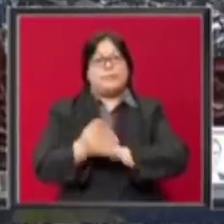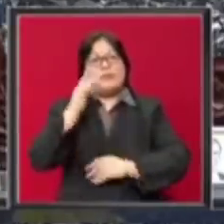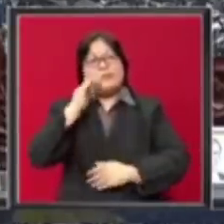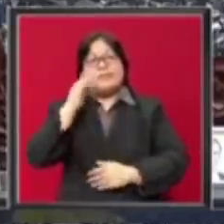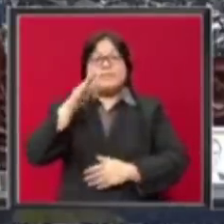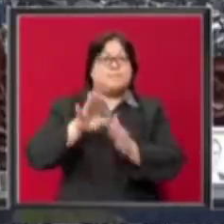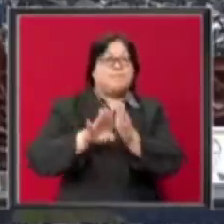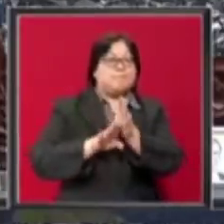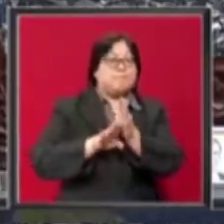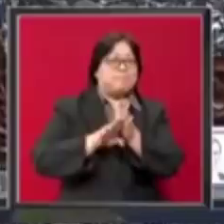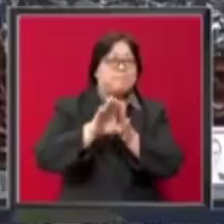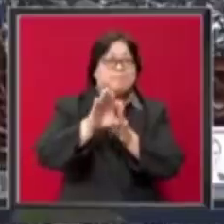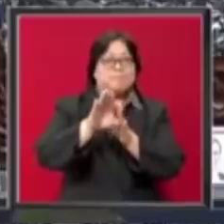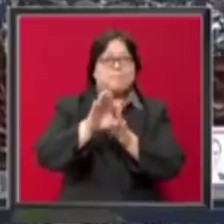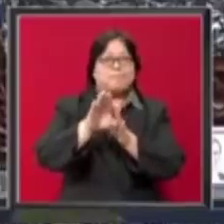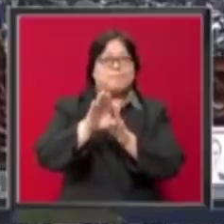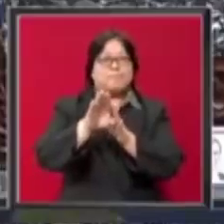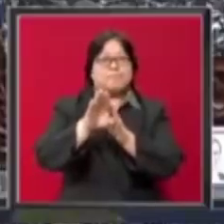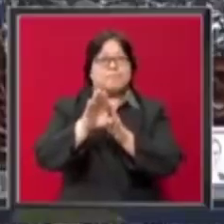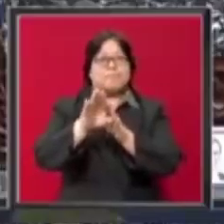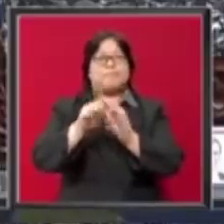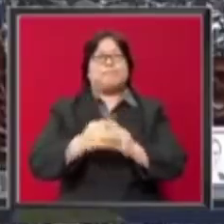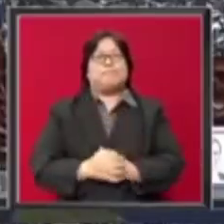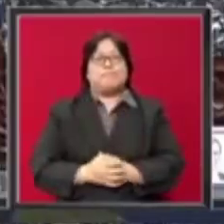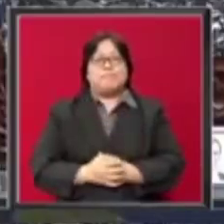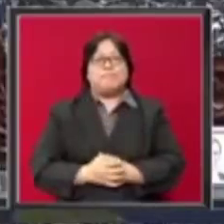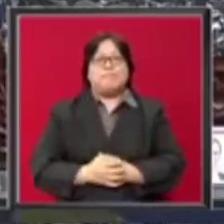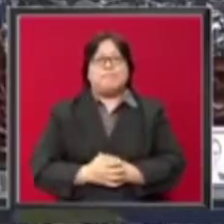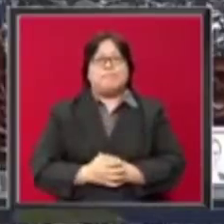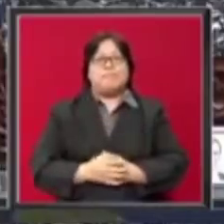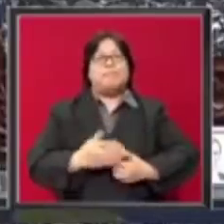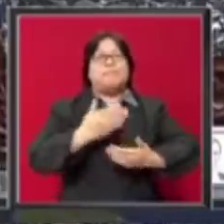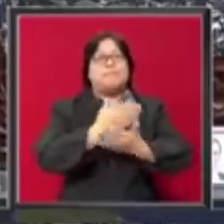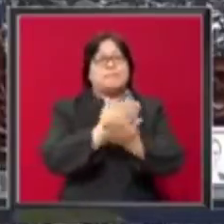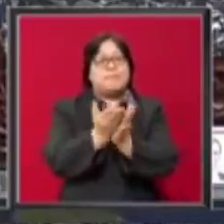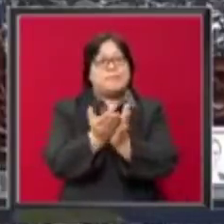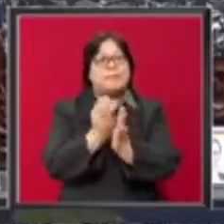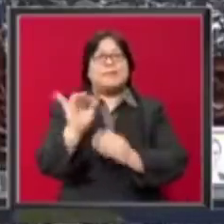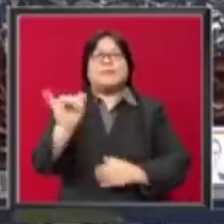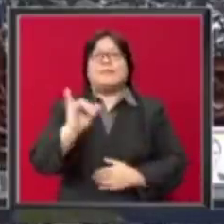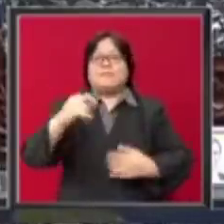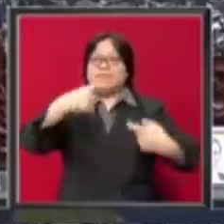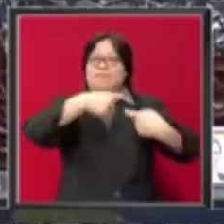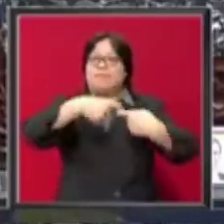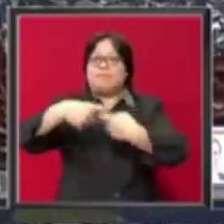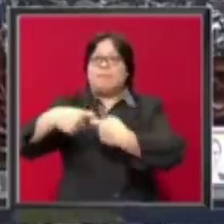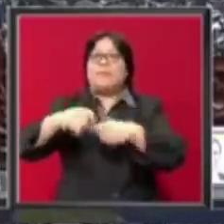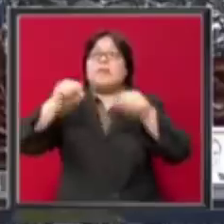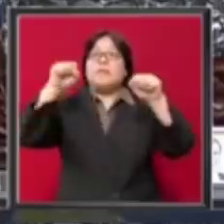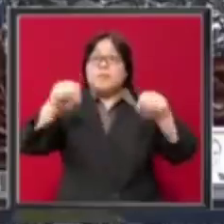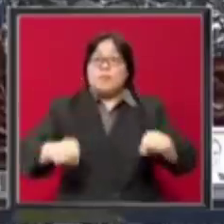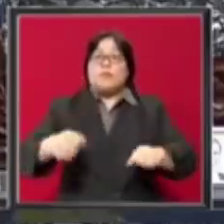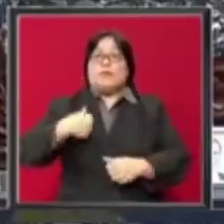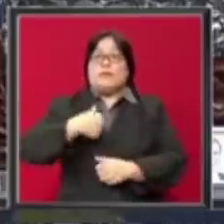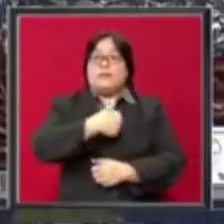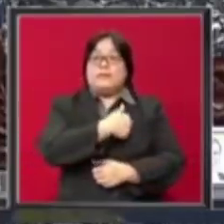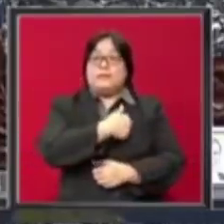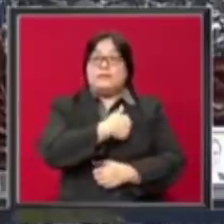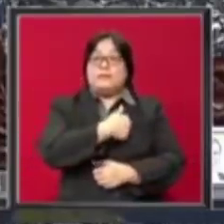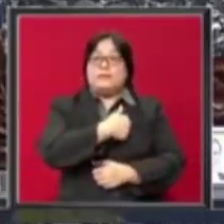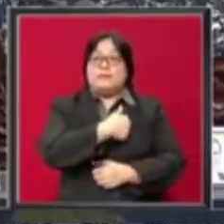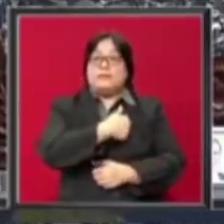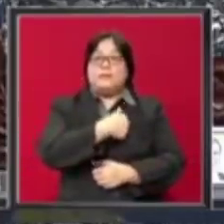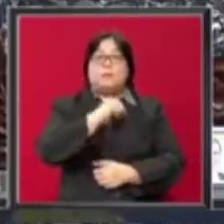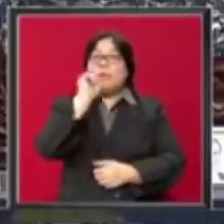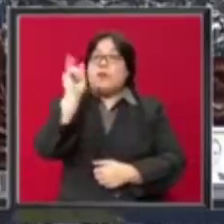unjuran perbelanjawan pertumbuhan ini juga dan belanjawan juga terkait dengan keupayaan kita,